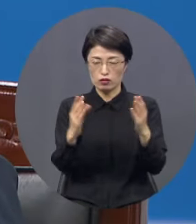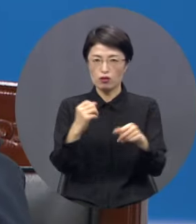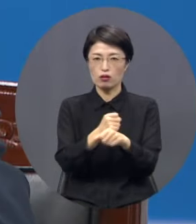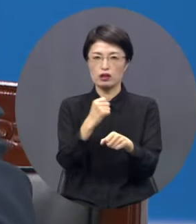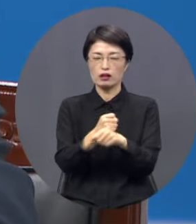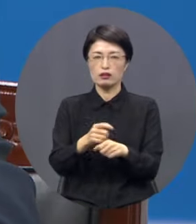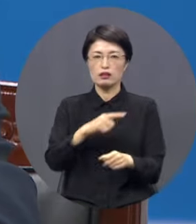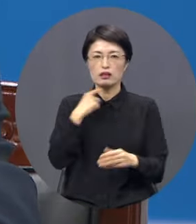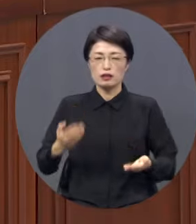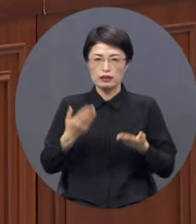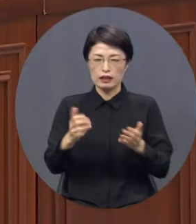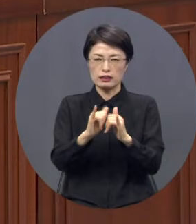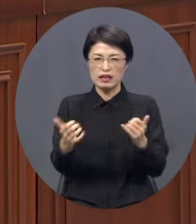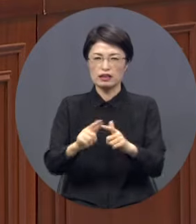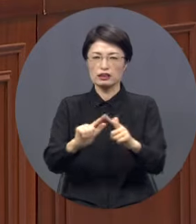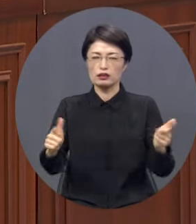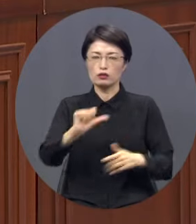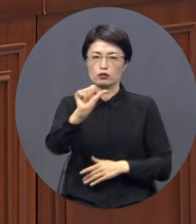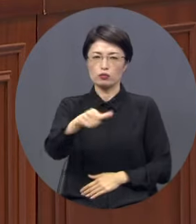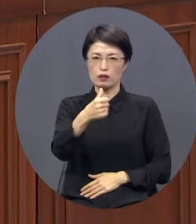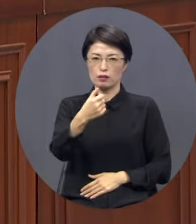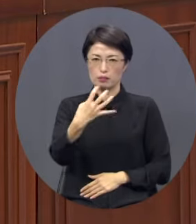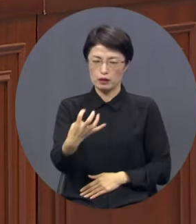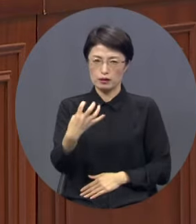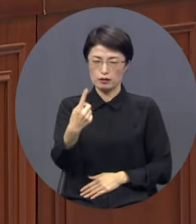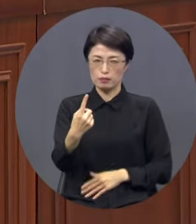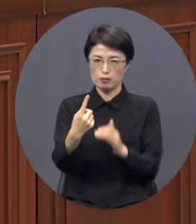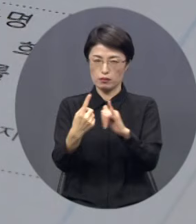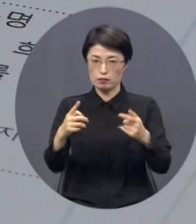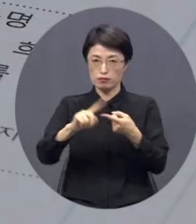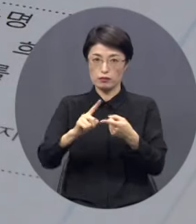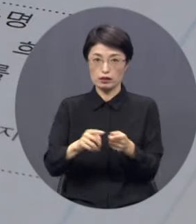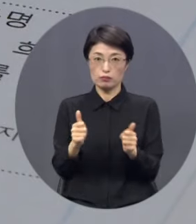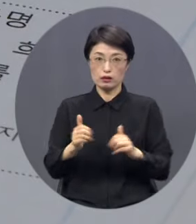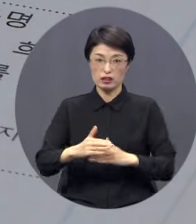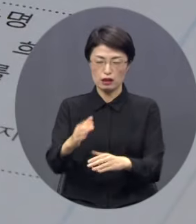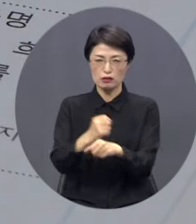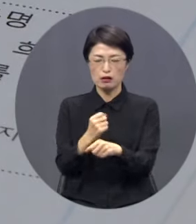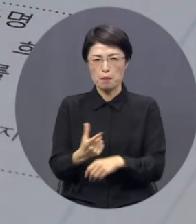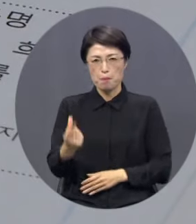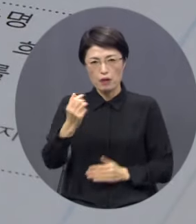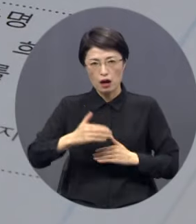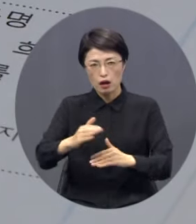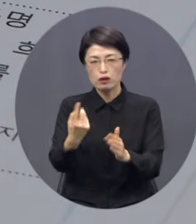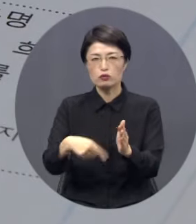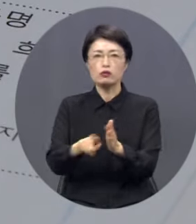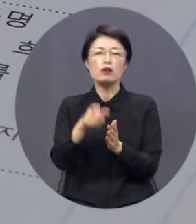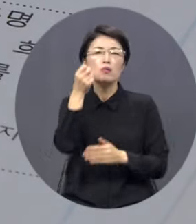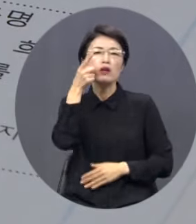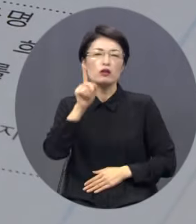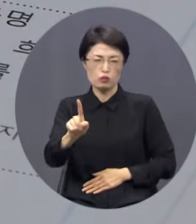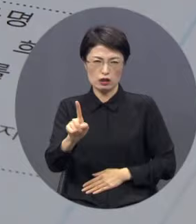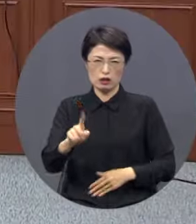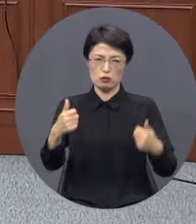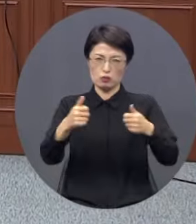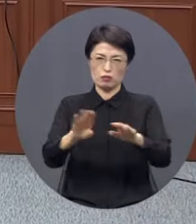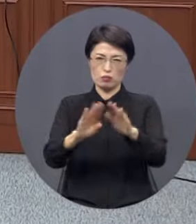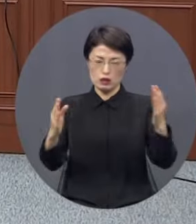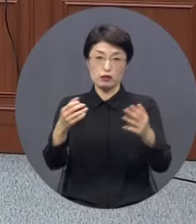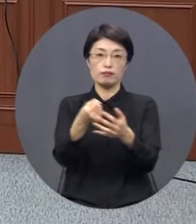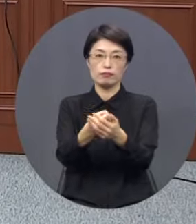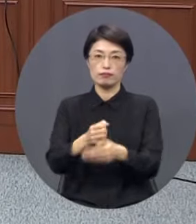등 541명에 대한 심사를 진행하며 빠른 심사를 위해 월 1회 실무위원회를 열기로